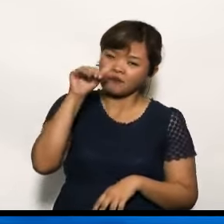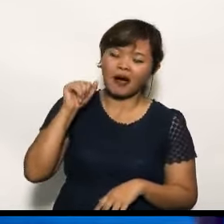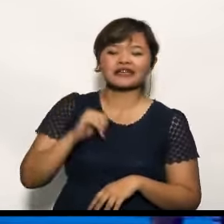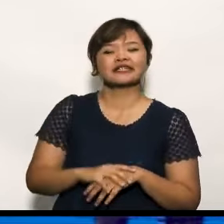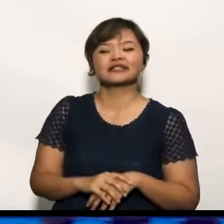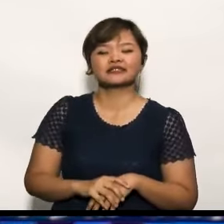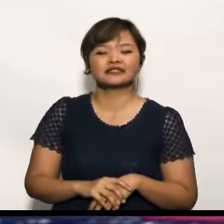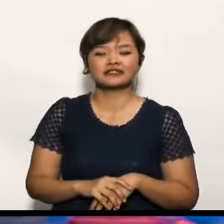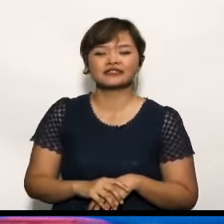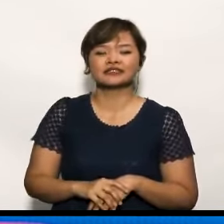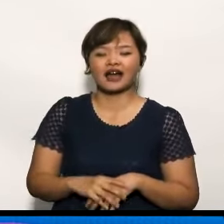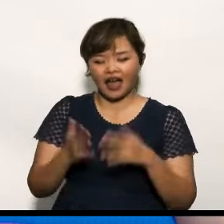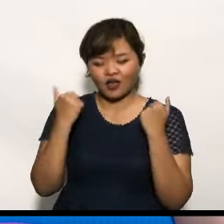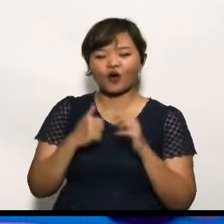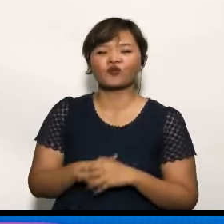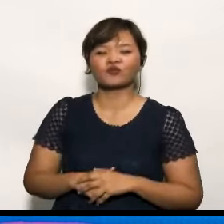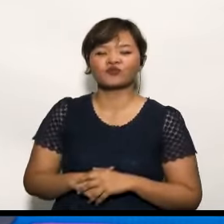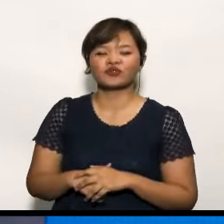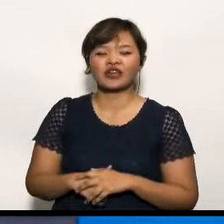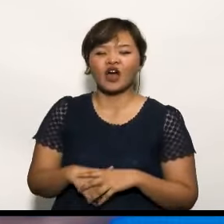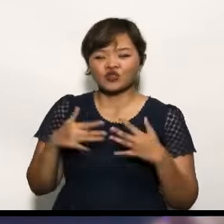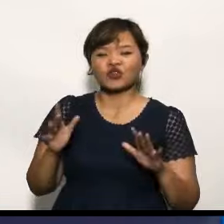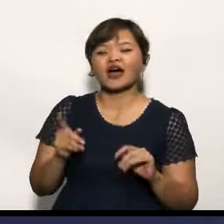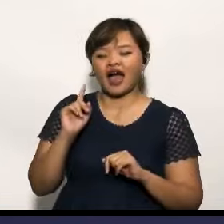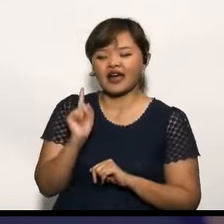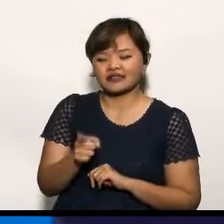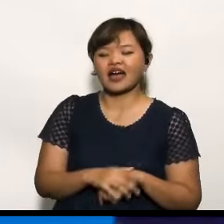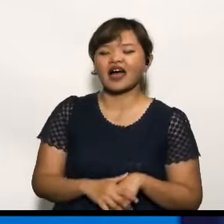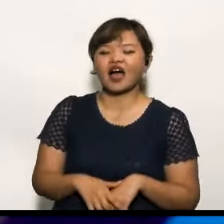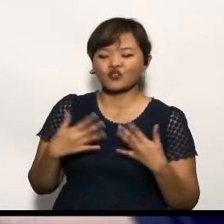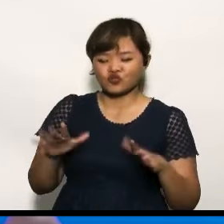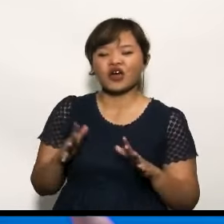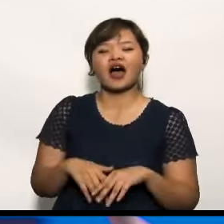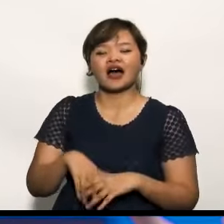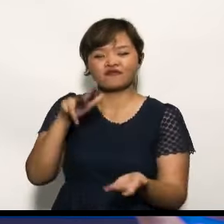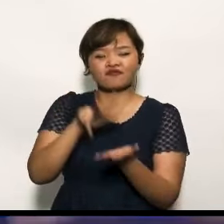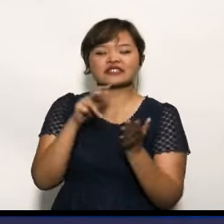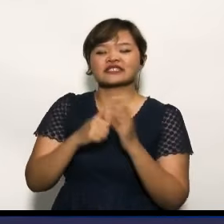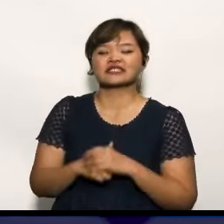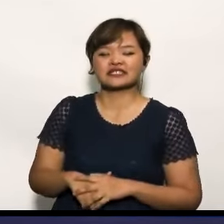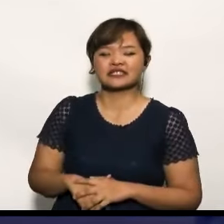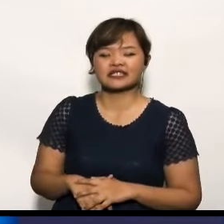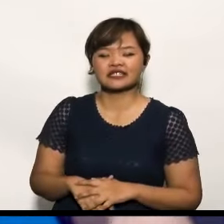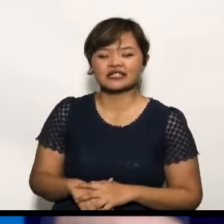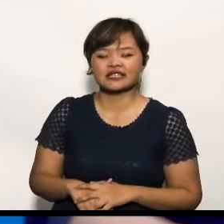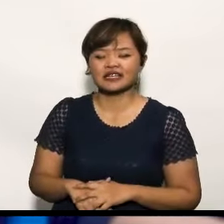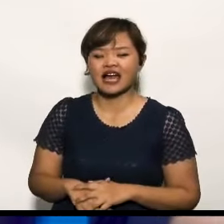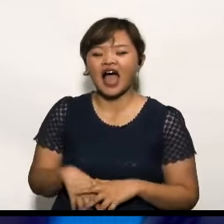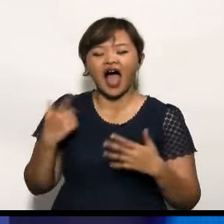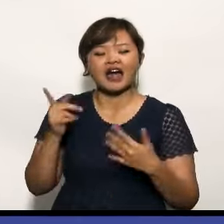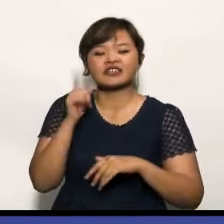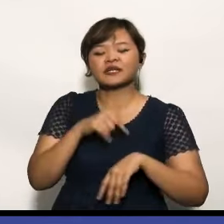it's time to settle in. Sudah terjadi, sudah ditaklukkan. It's time for you to settle